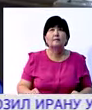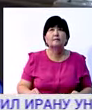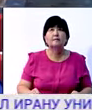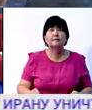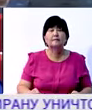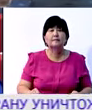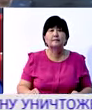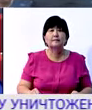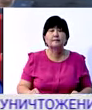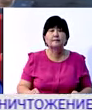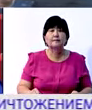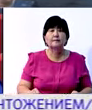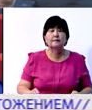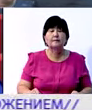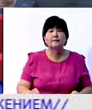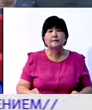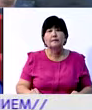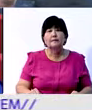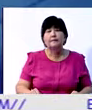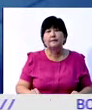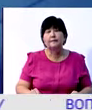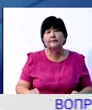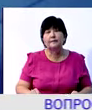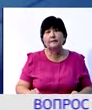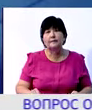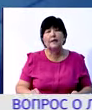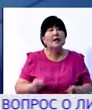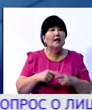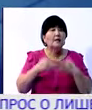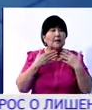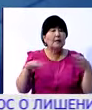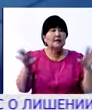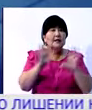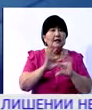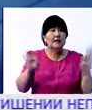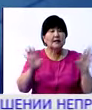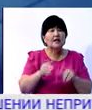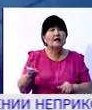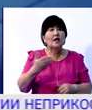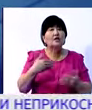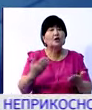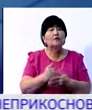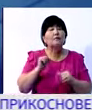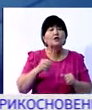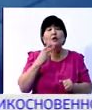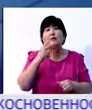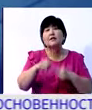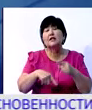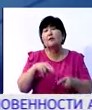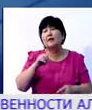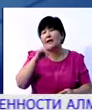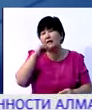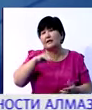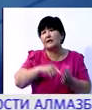Бекбулат Абденов, Досхан Сатпай, телеканал Кызылорда. Это было последнее сообщение выпуска. Наши новости вы можете посмотреть через